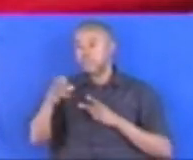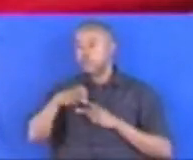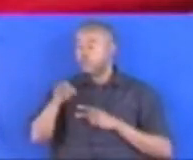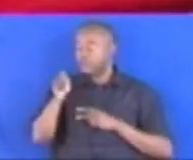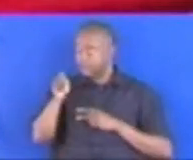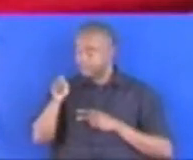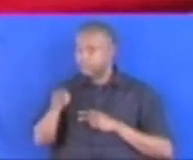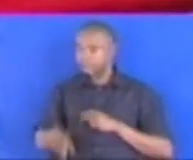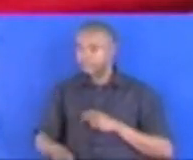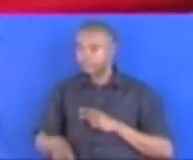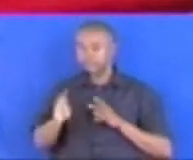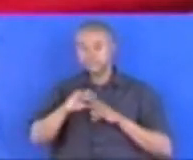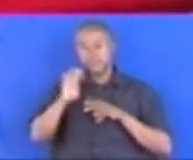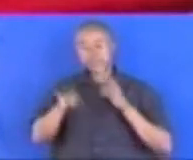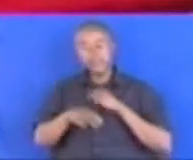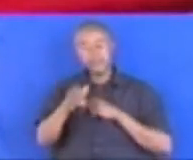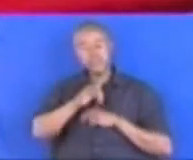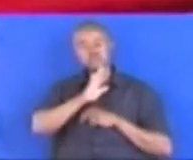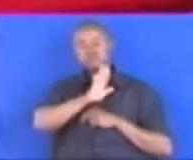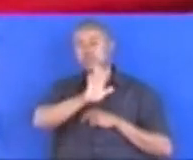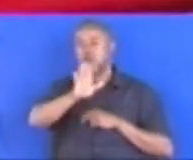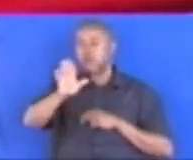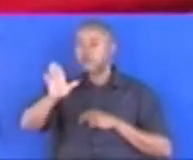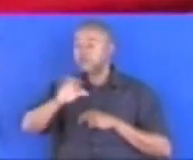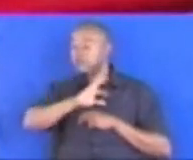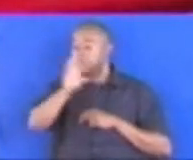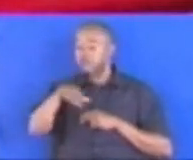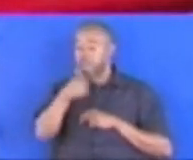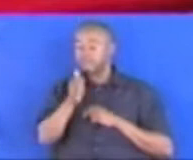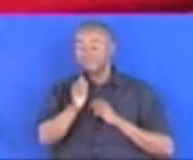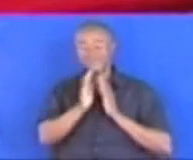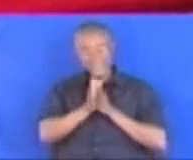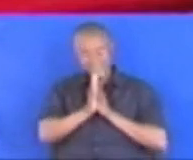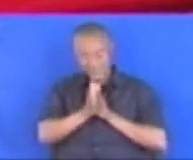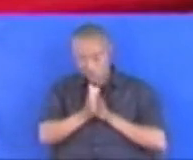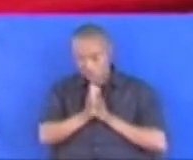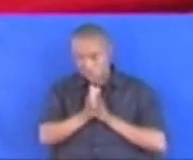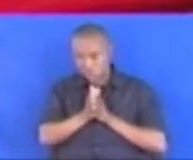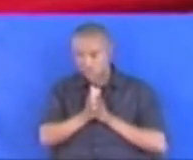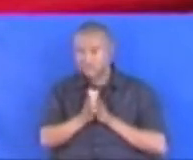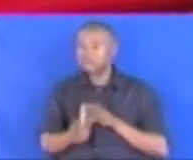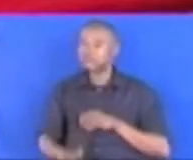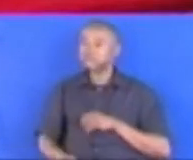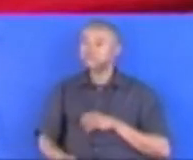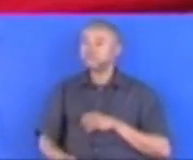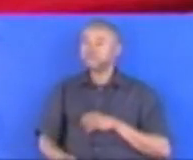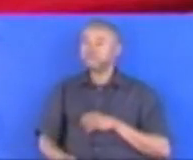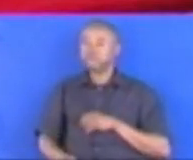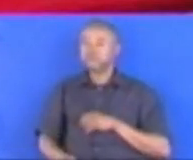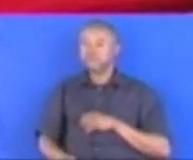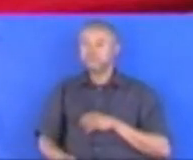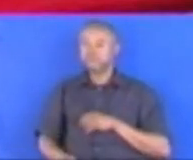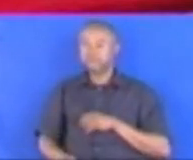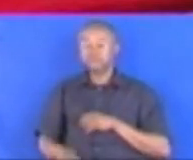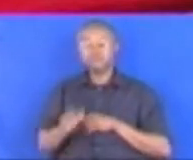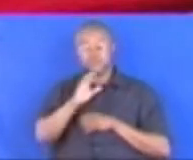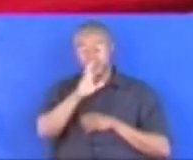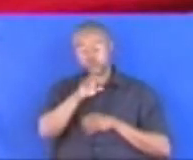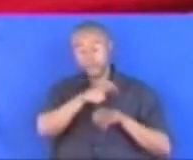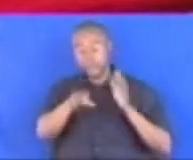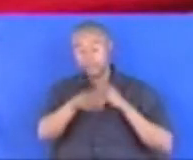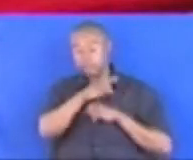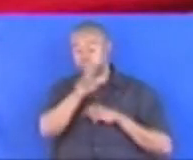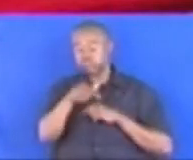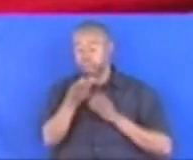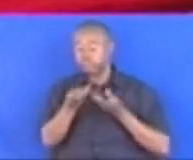wazee na watoto, na naibu mawaziri wake Mheshimiwa Dr. Godwin Alois Moleli mbunge na Mheshimiwa Mwanaidi Ali Hamisi mbunge